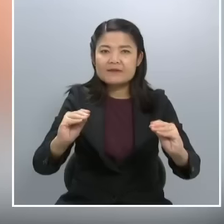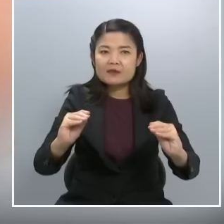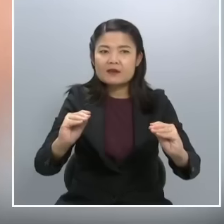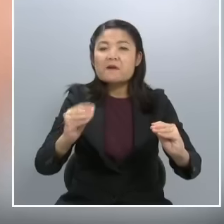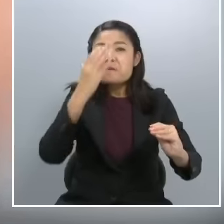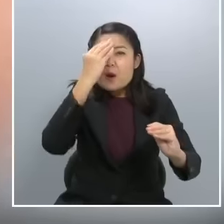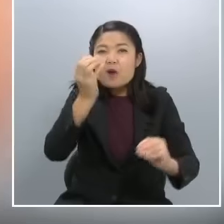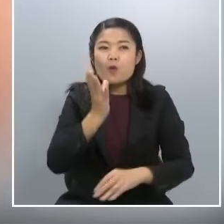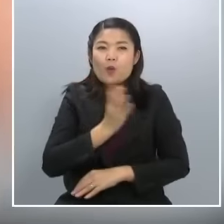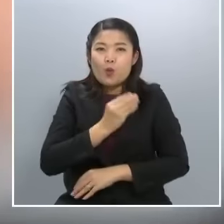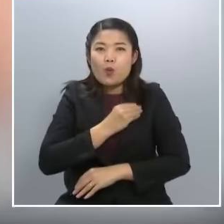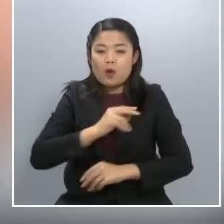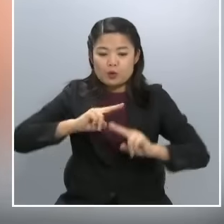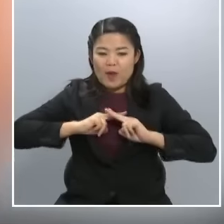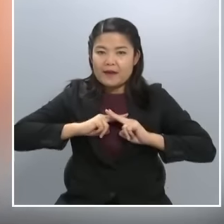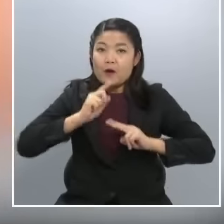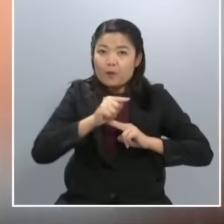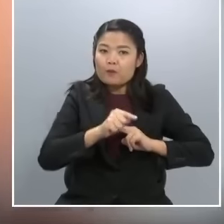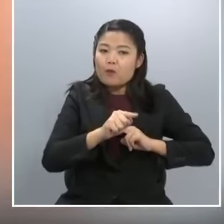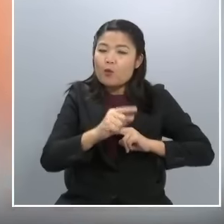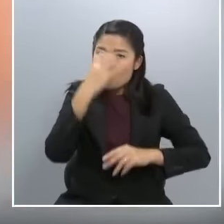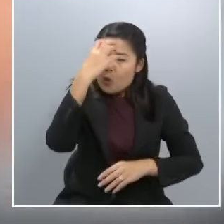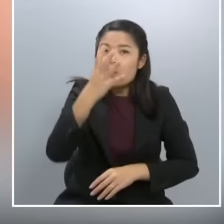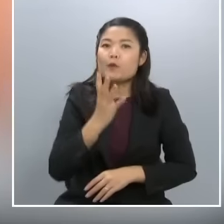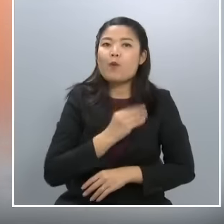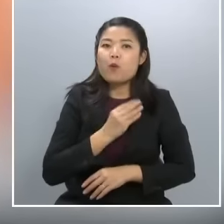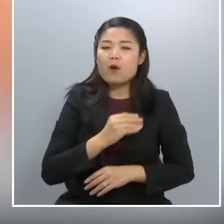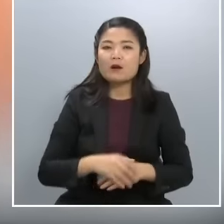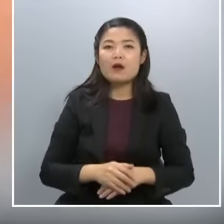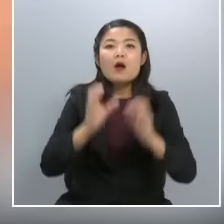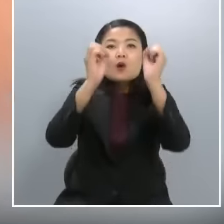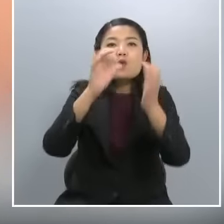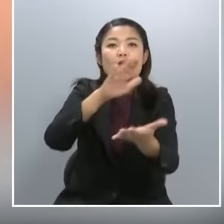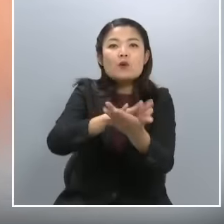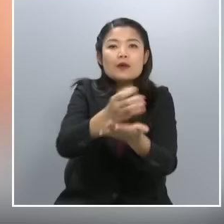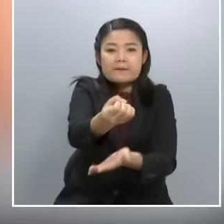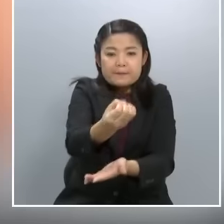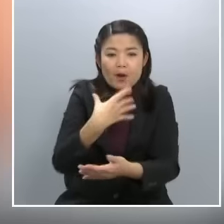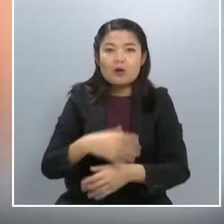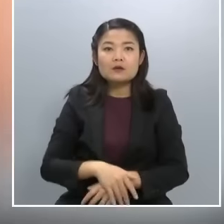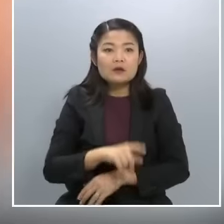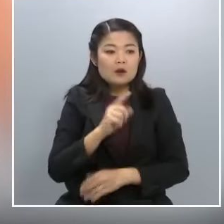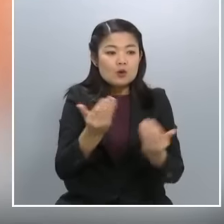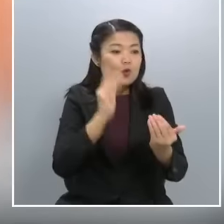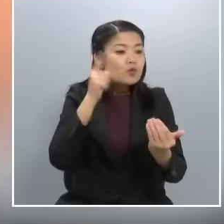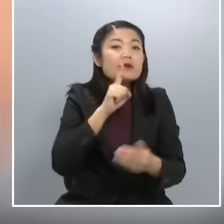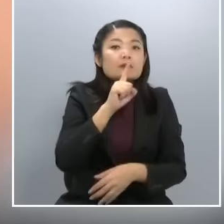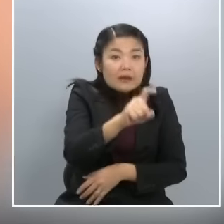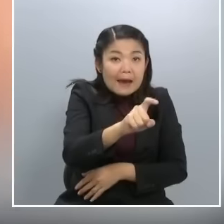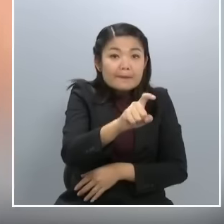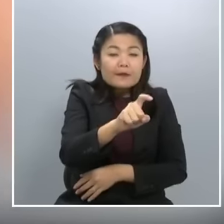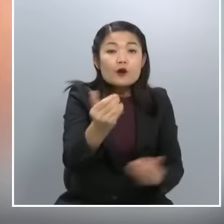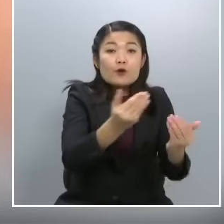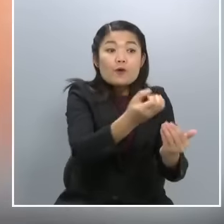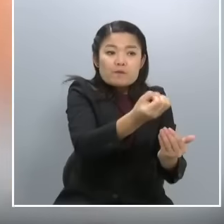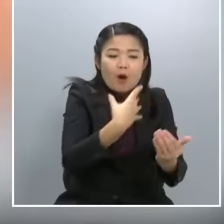ฮะว่าตัวตนเองเนี่ยจะโกรธกระทั่งตนเองมาทราบเรื่องจากคุณครูที่โรงเรียนนะครับพอไปถามลูกสาวจนได้ข้อมูลนะฮะจึงพา